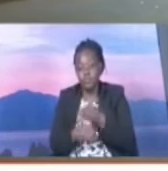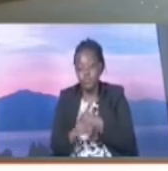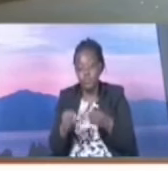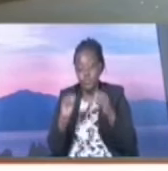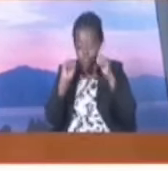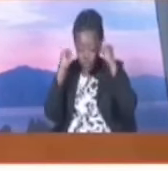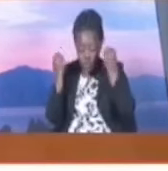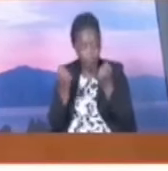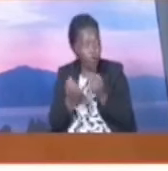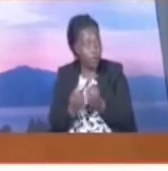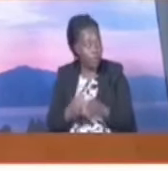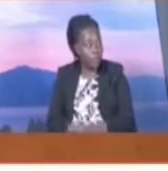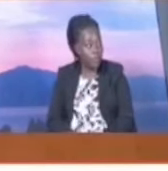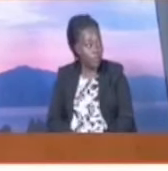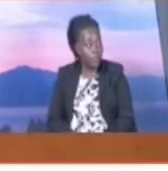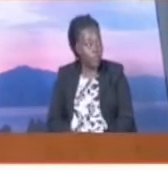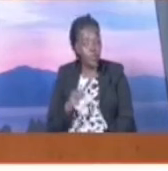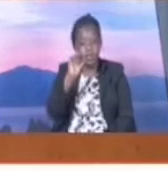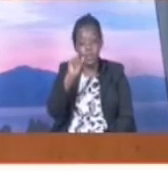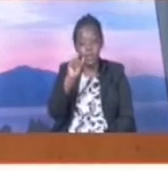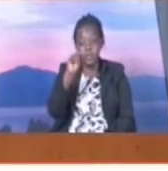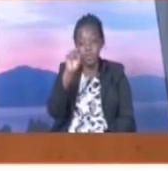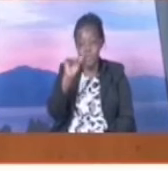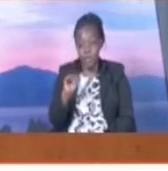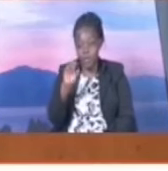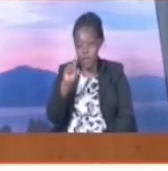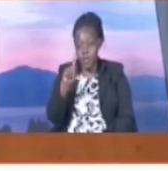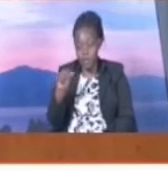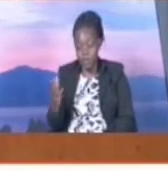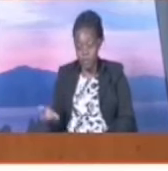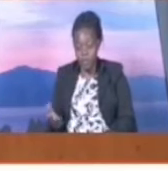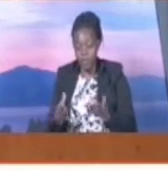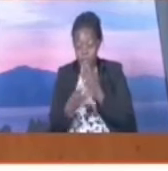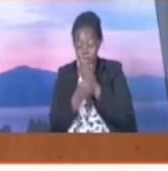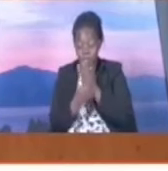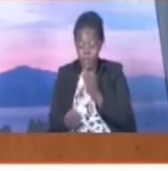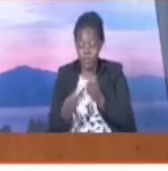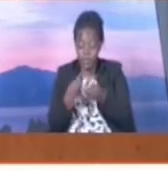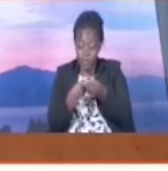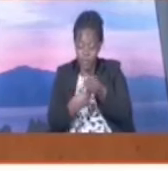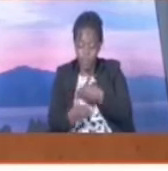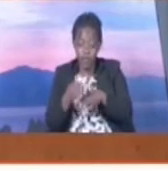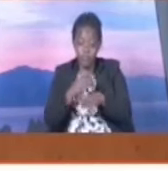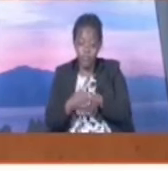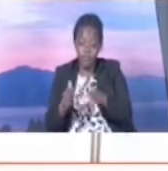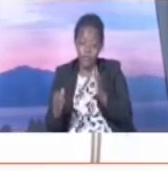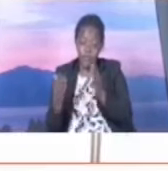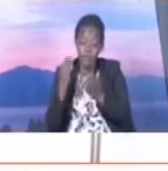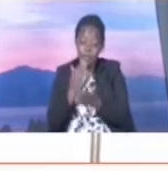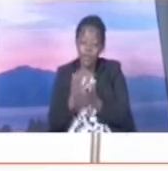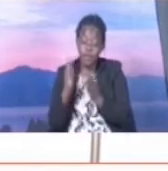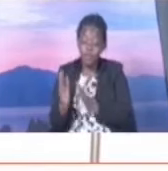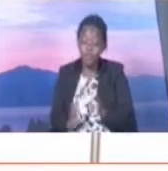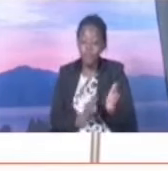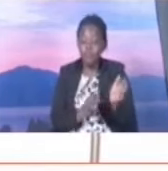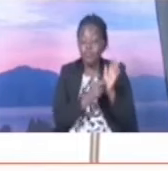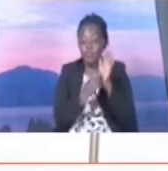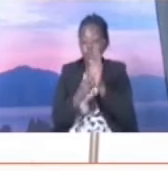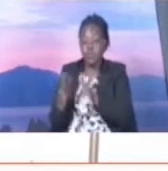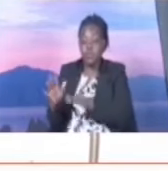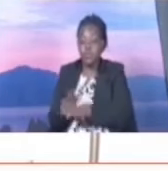ekyambogo. Abaya leero bakafuluma okutunda ebyennyanja beegase ku nteekateeka ez'omwoleso gwa Buganda Gagadde